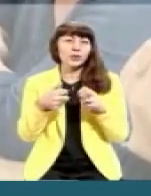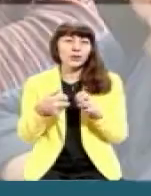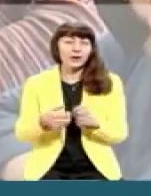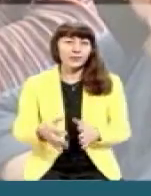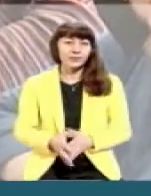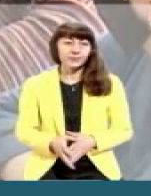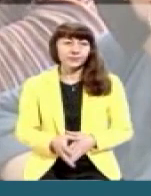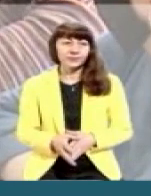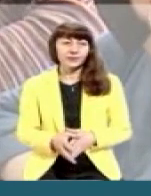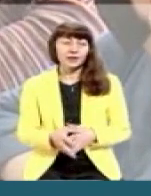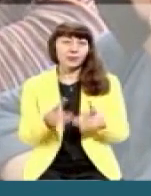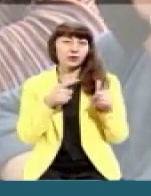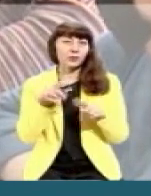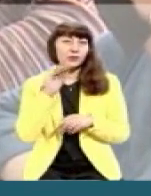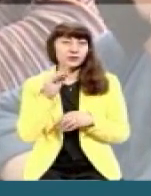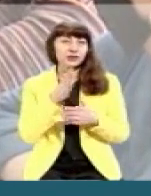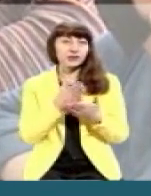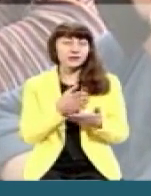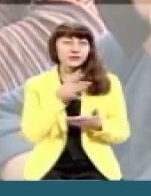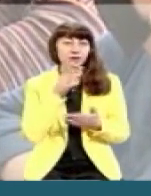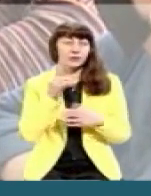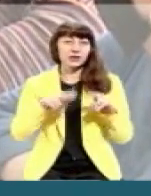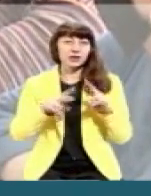медицинских кадров время есть, так как возведение объекта